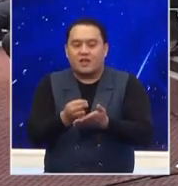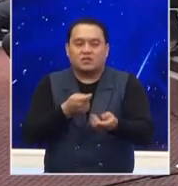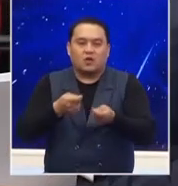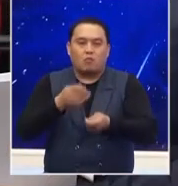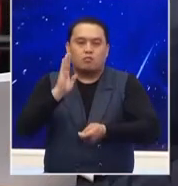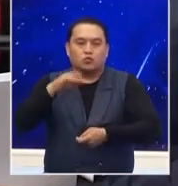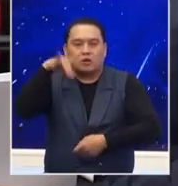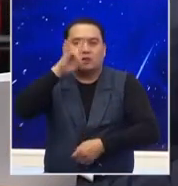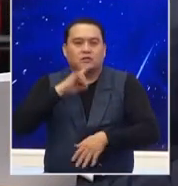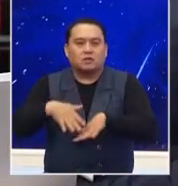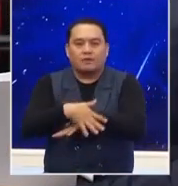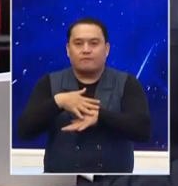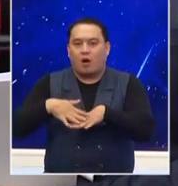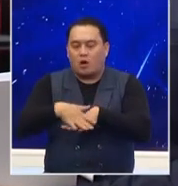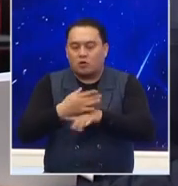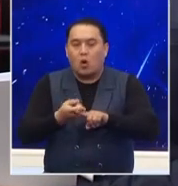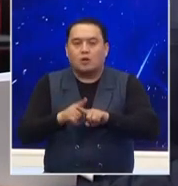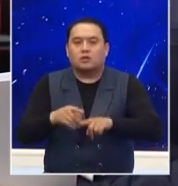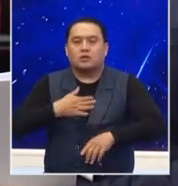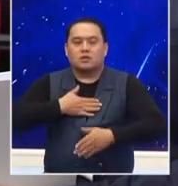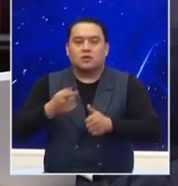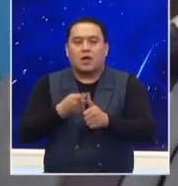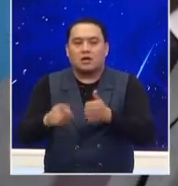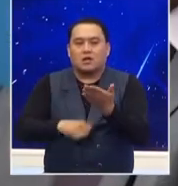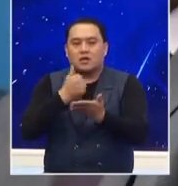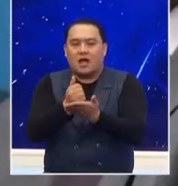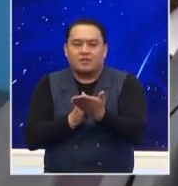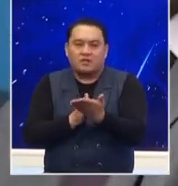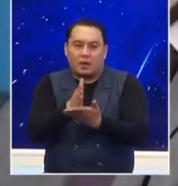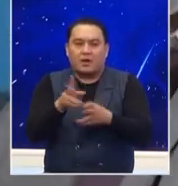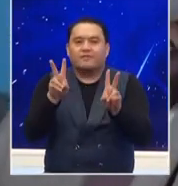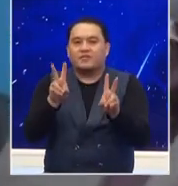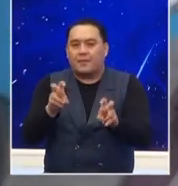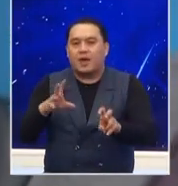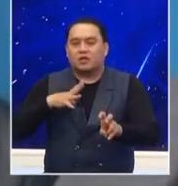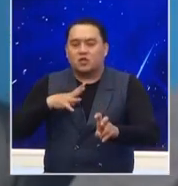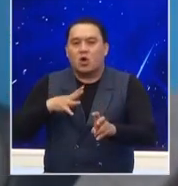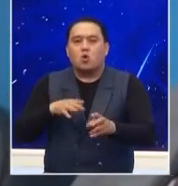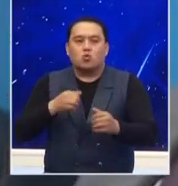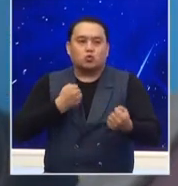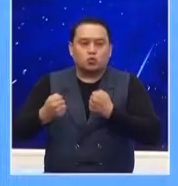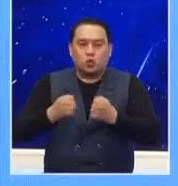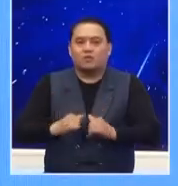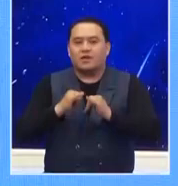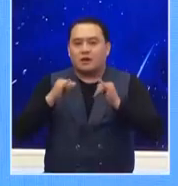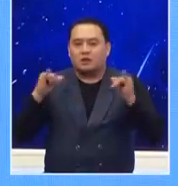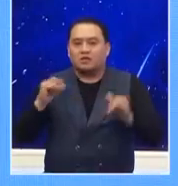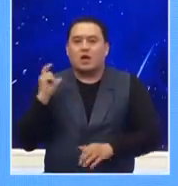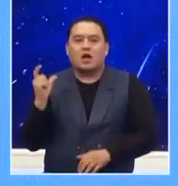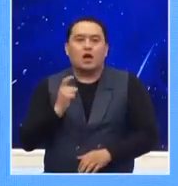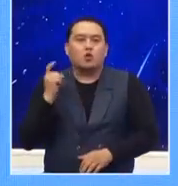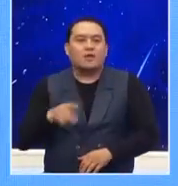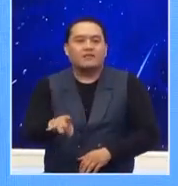за будущее Казахстана. Наряду с этим им названы 4 основных приоритета, среди которых и принципы устойчивого развития экономики